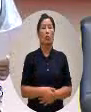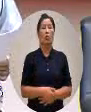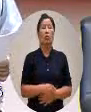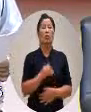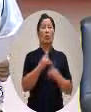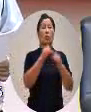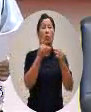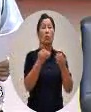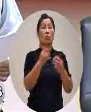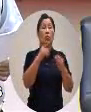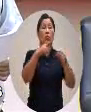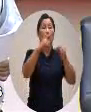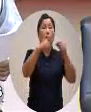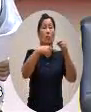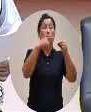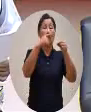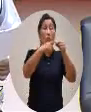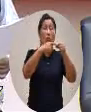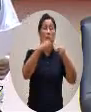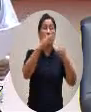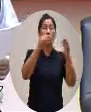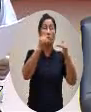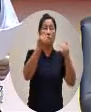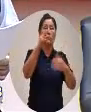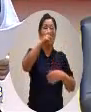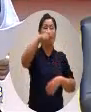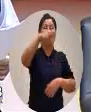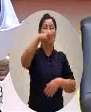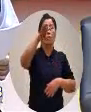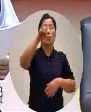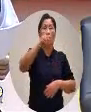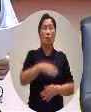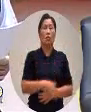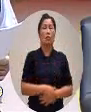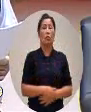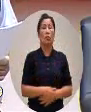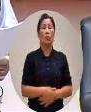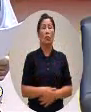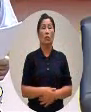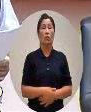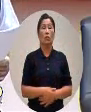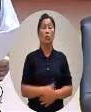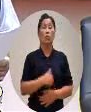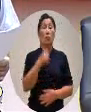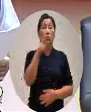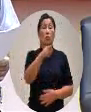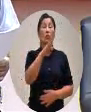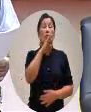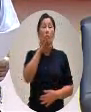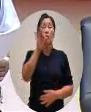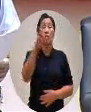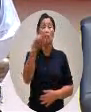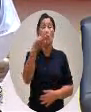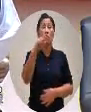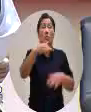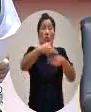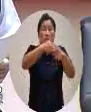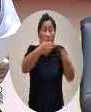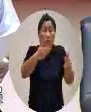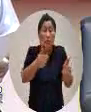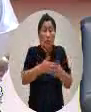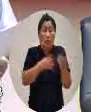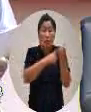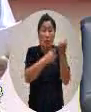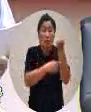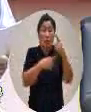大概差不多一年兩千萬兩千萬因為他是災傳婚姻所以說打六個